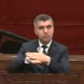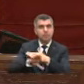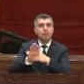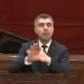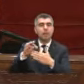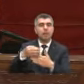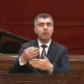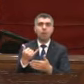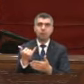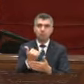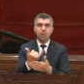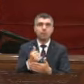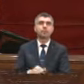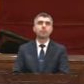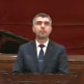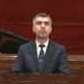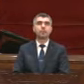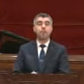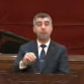الخاصة. ممكن نأكد لكم أن أيضا